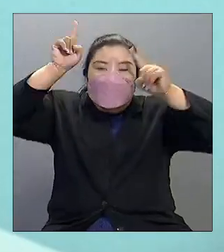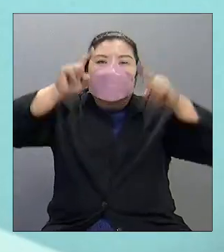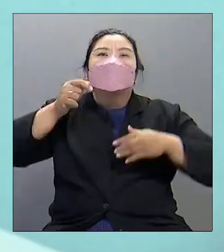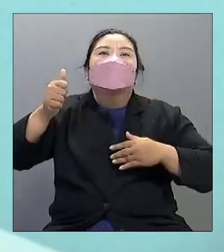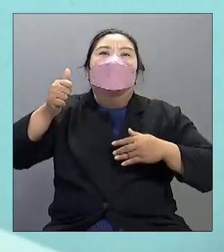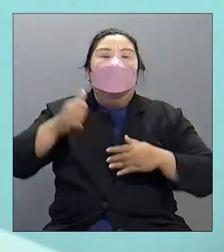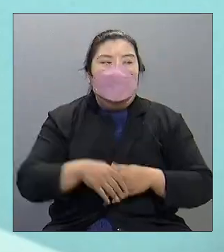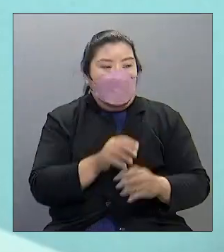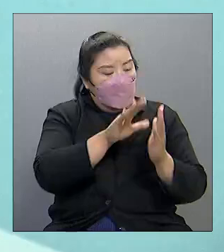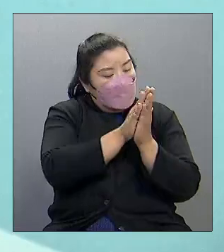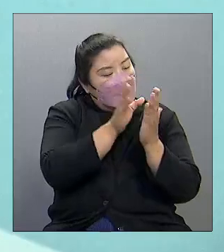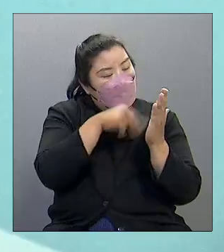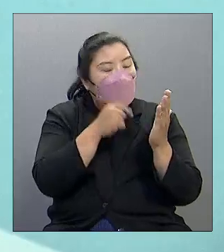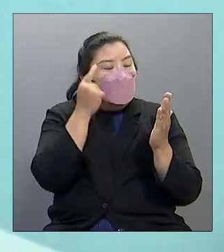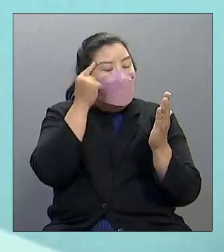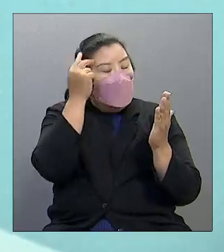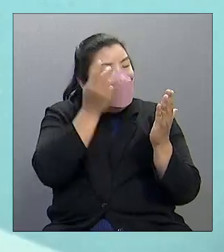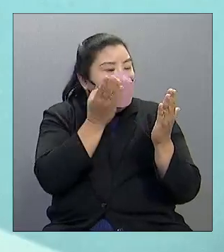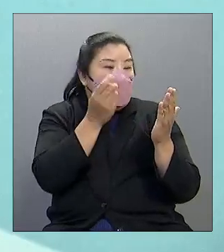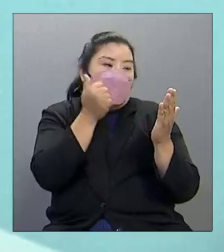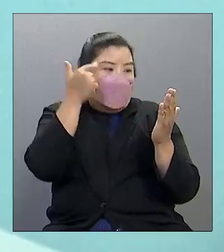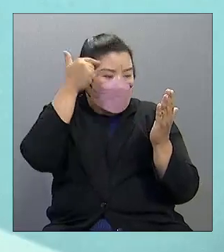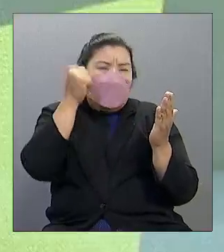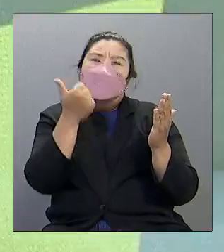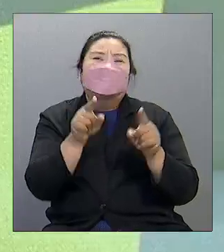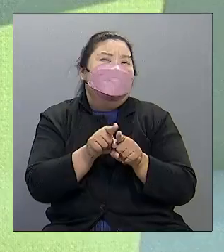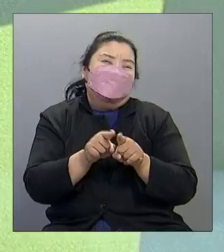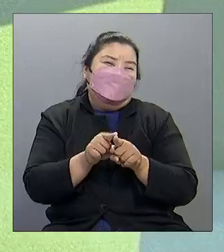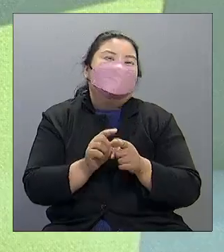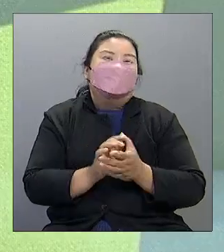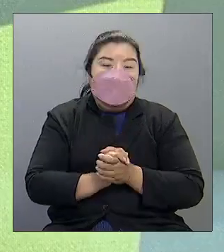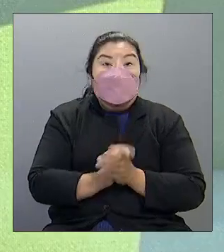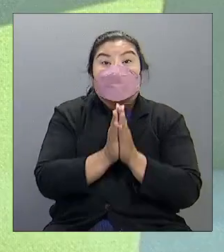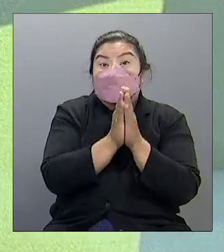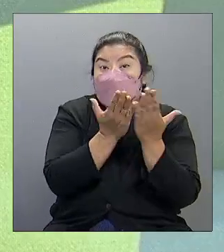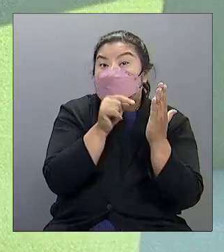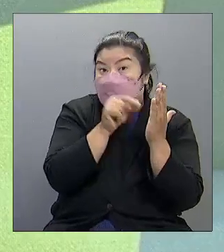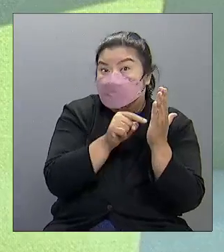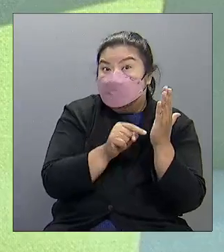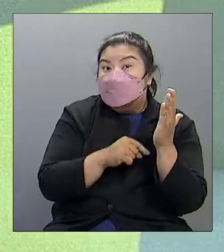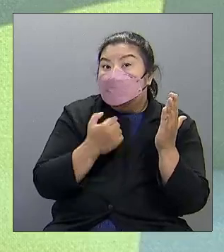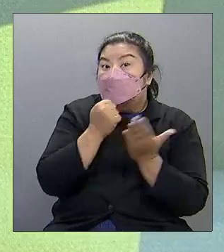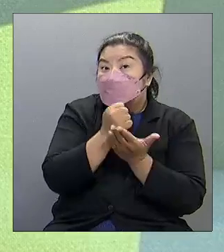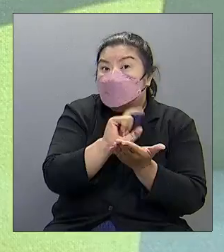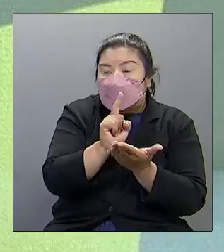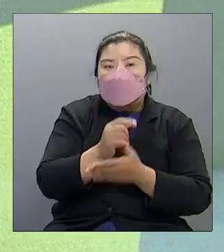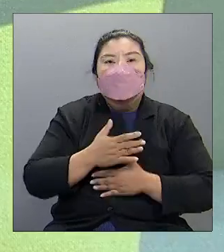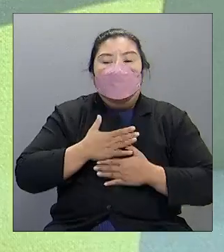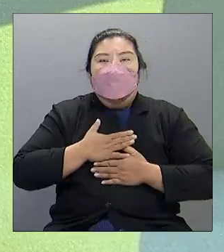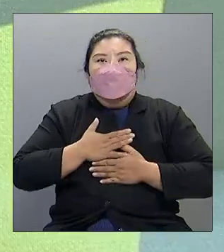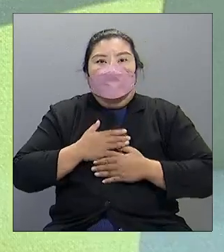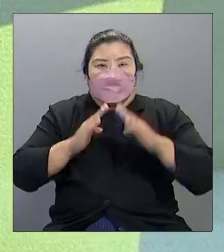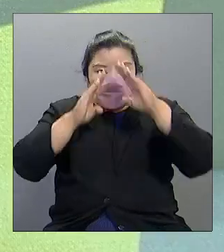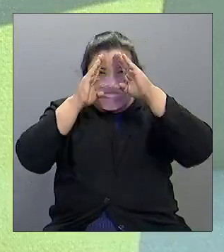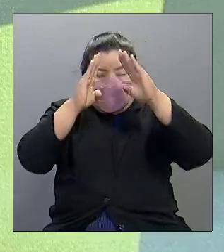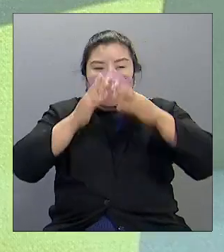ไเดีดีๆ เกิดไเดียดๆ จากกอานธิรก็ได้เช่นเดียวกันใช่ แลวก็ทสำคัญนะคะนั่งสือถอว่าเป็หนุ่ด ที่ SAAาทิให้กัเราได้เพว